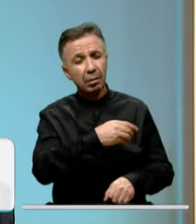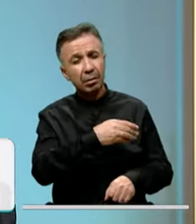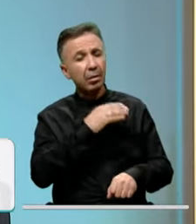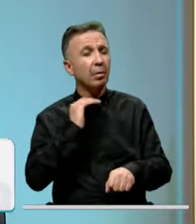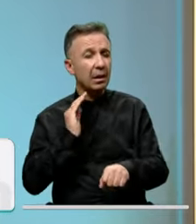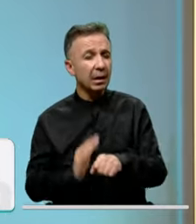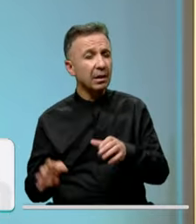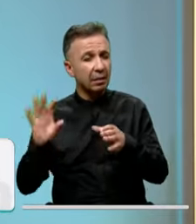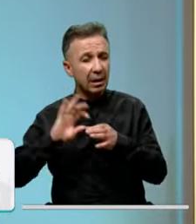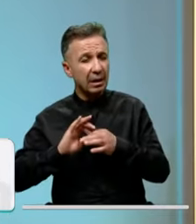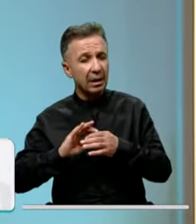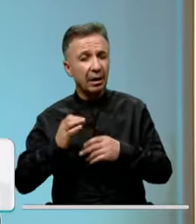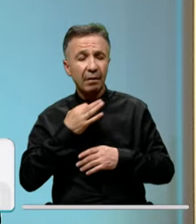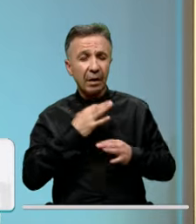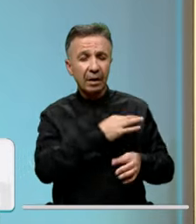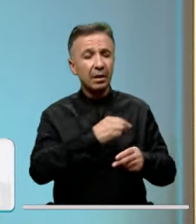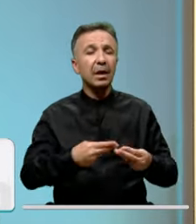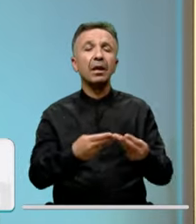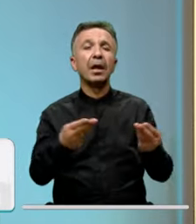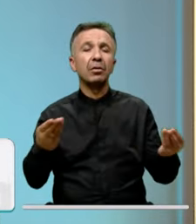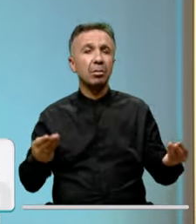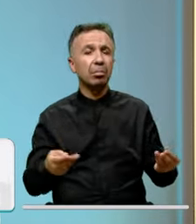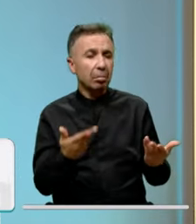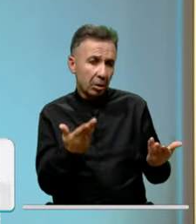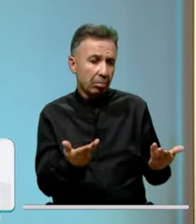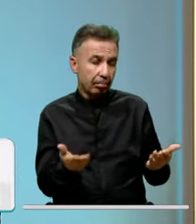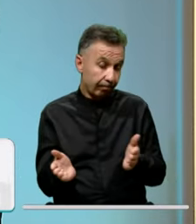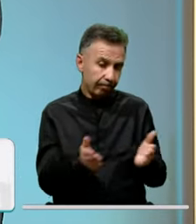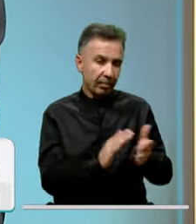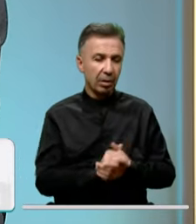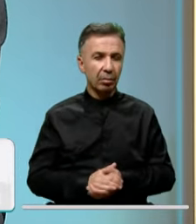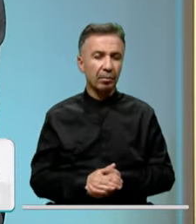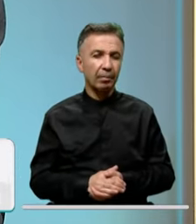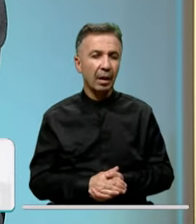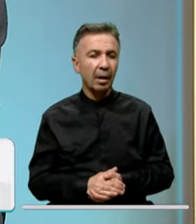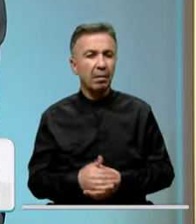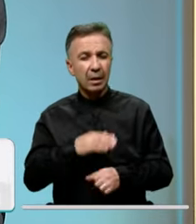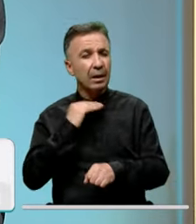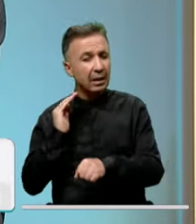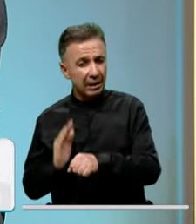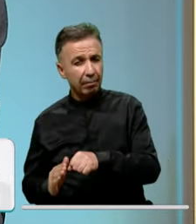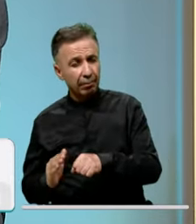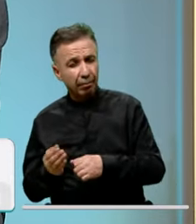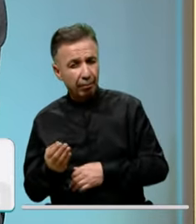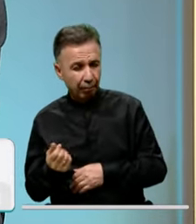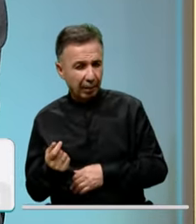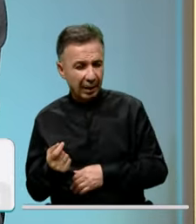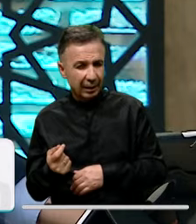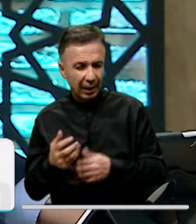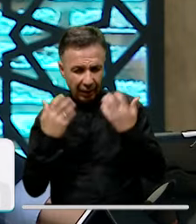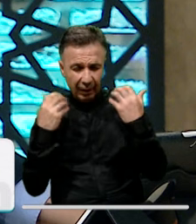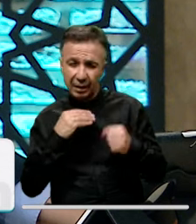bunu ilgili yerlere ihtiyaç sahiplerine dağıtıyorlar. Hocam peki bu kesim ücreti ve benzerleri bizim bu